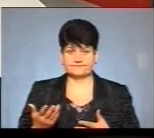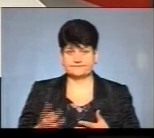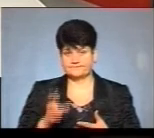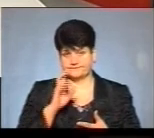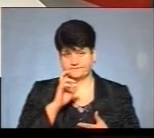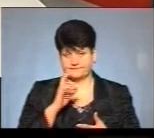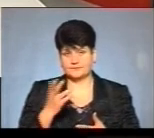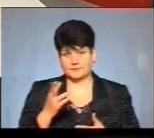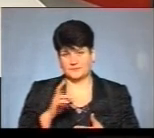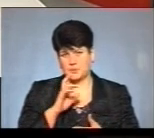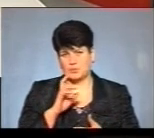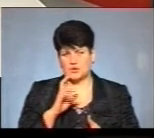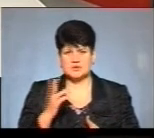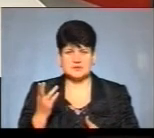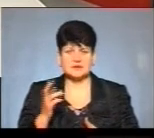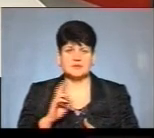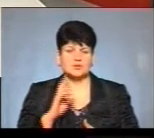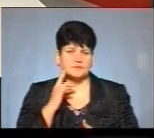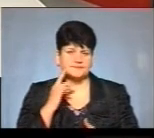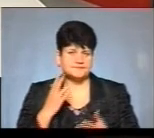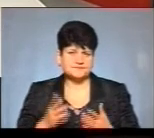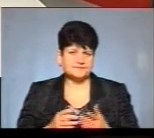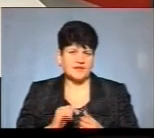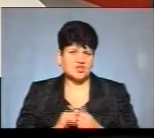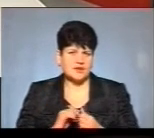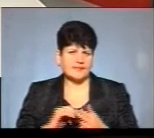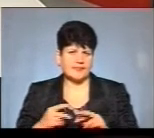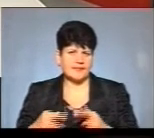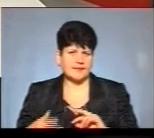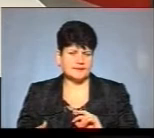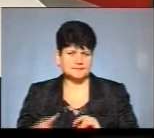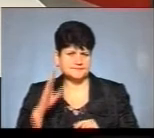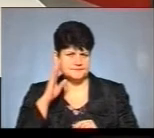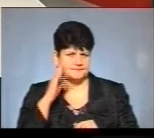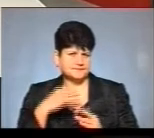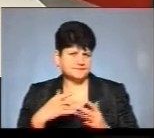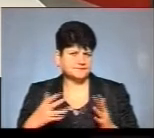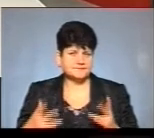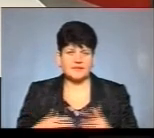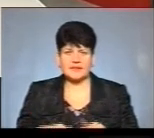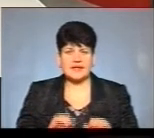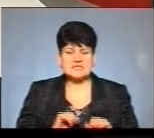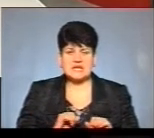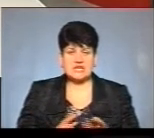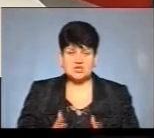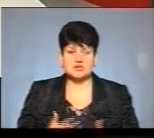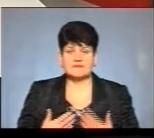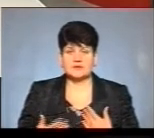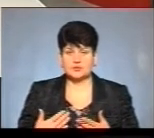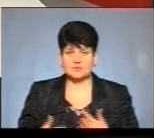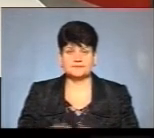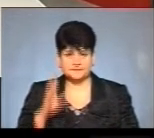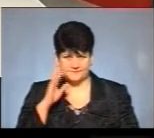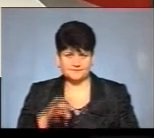статеві відносини, тобто зміна частих партнерів, незахищені відносини.